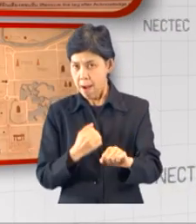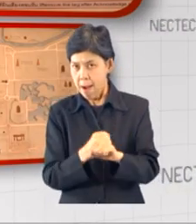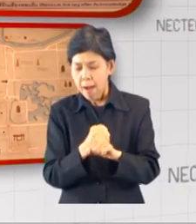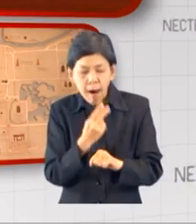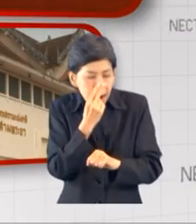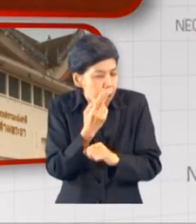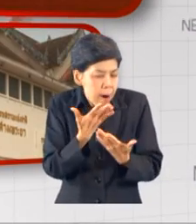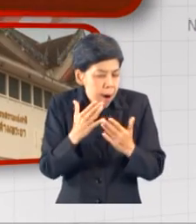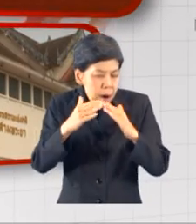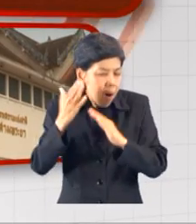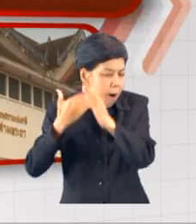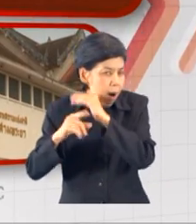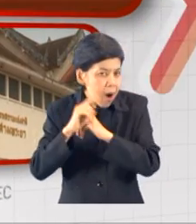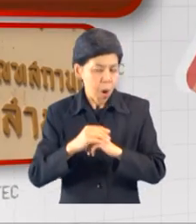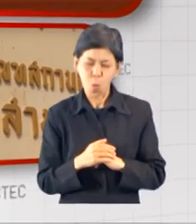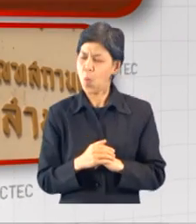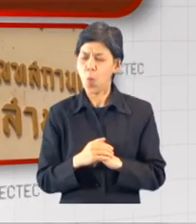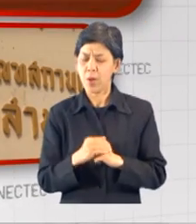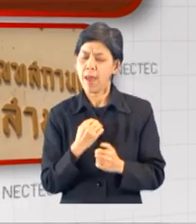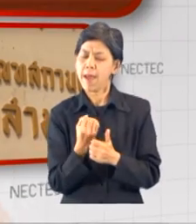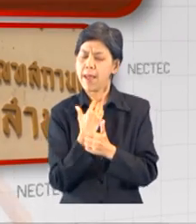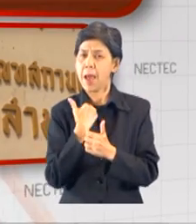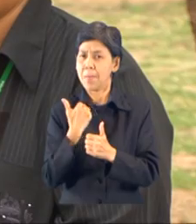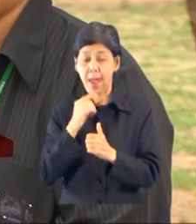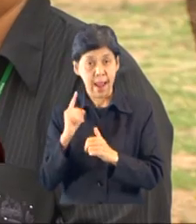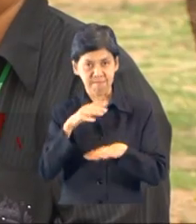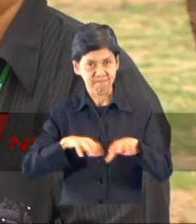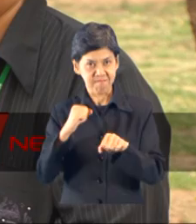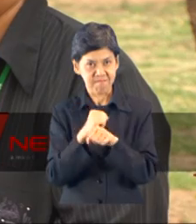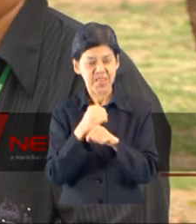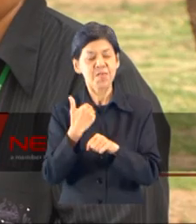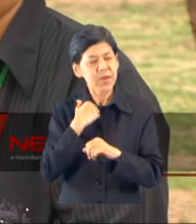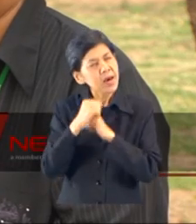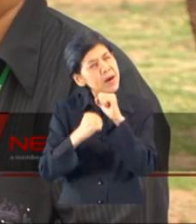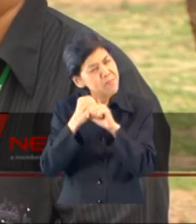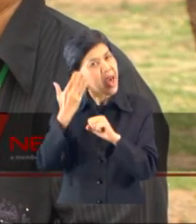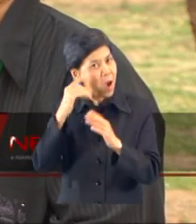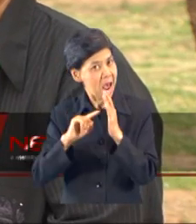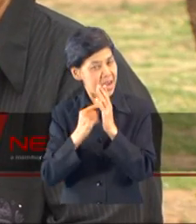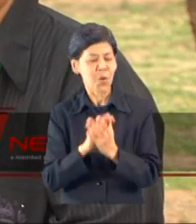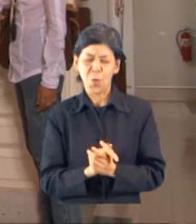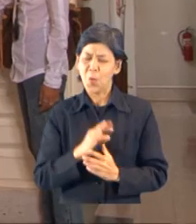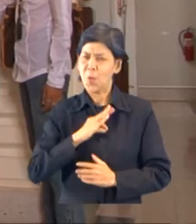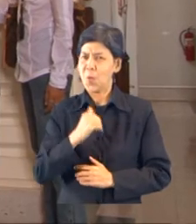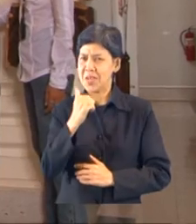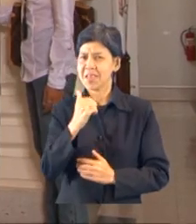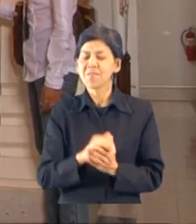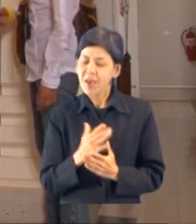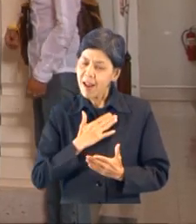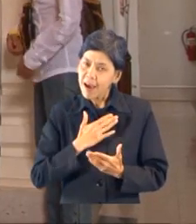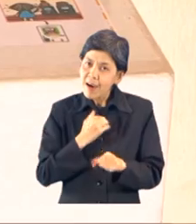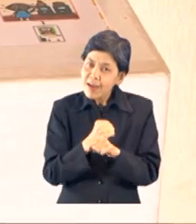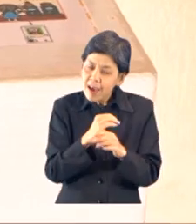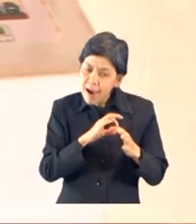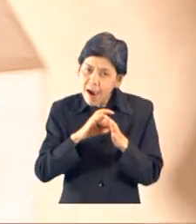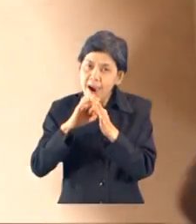ำชมพิพิธภัณฑ์เจ้าสามพระยา เป็นออดิโอไกด์ที่เริ่มเข้ามาดำเนินการเมื่อปีที่แล้วมันก็เป็นเรื่องที่ดีอะค่